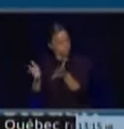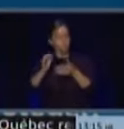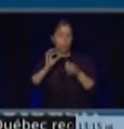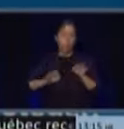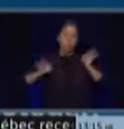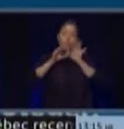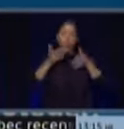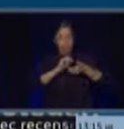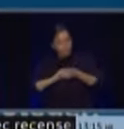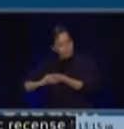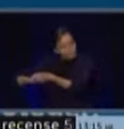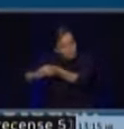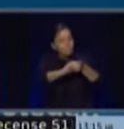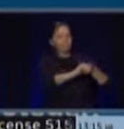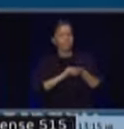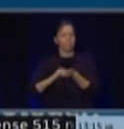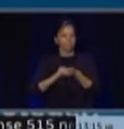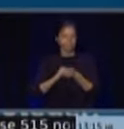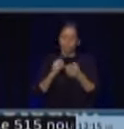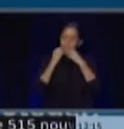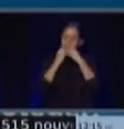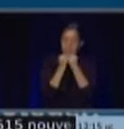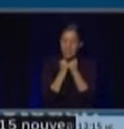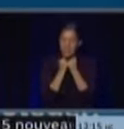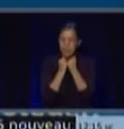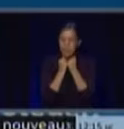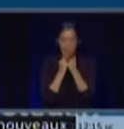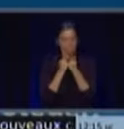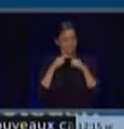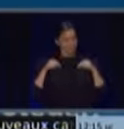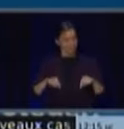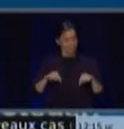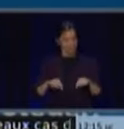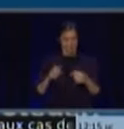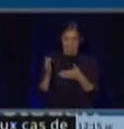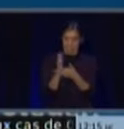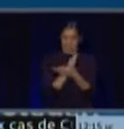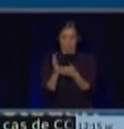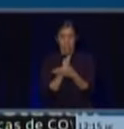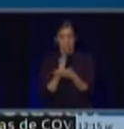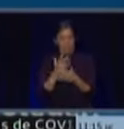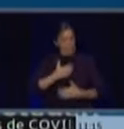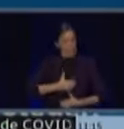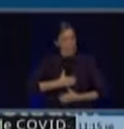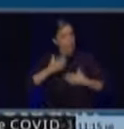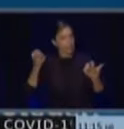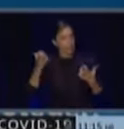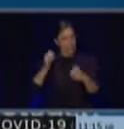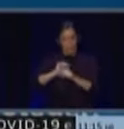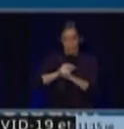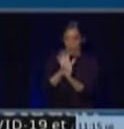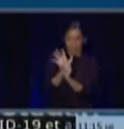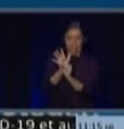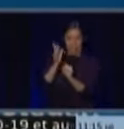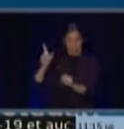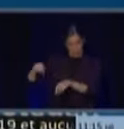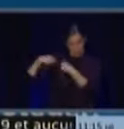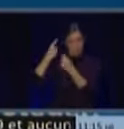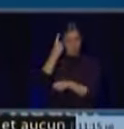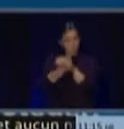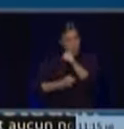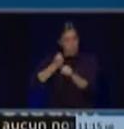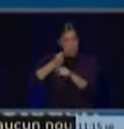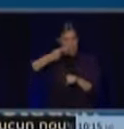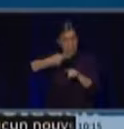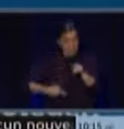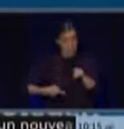cohésion nationale au Québec. Là, on vit une grande crise qui s'étire depuis un an et demi. C'est pas le